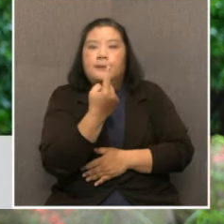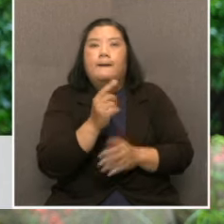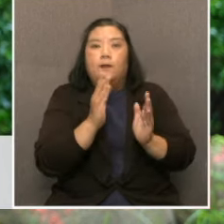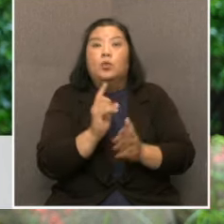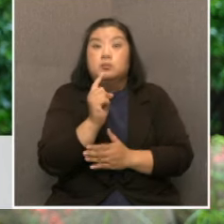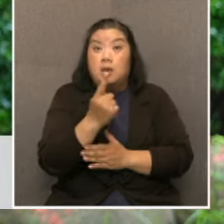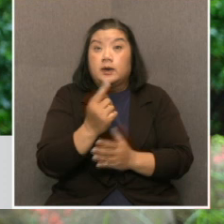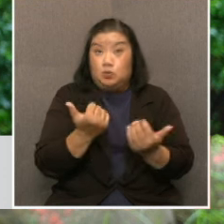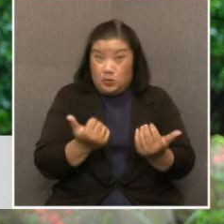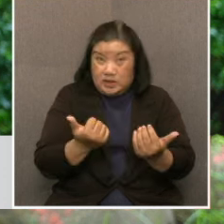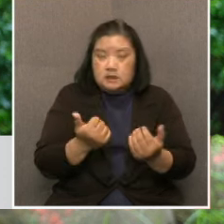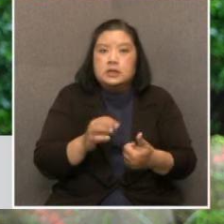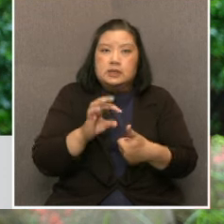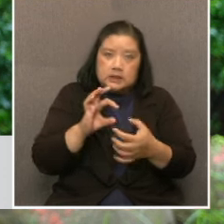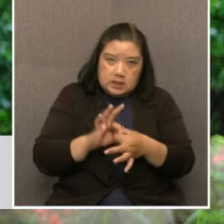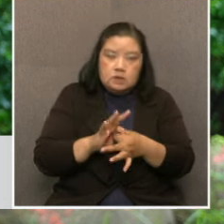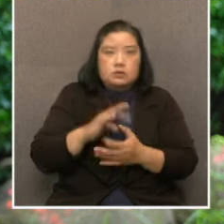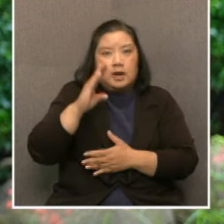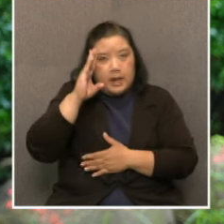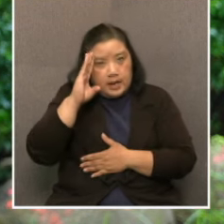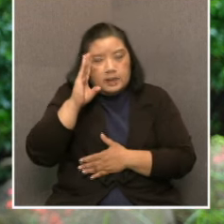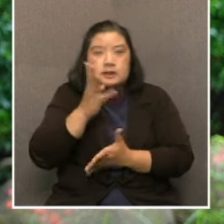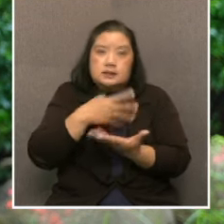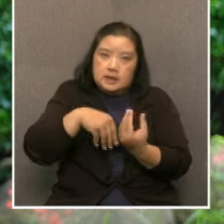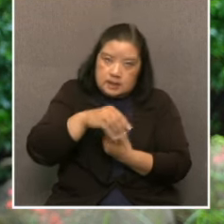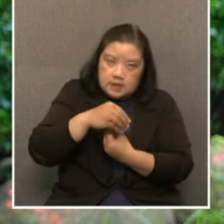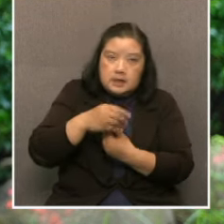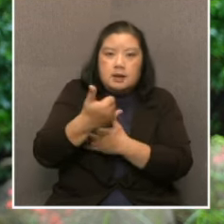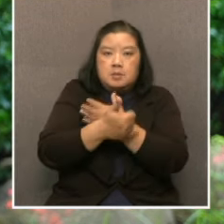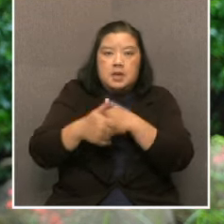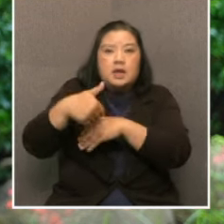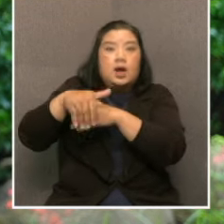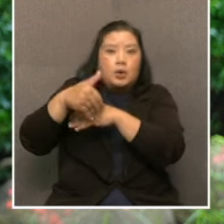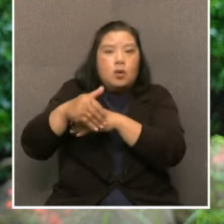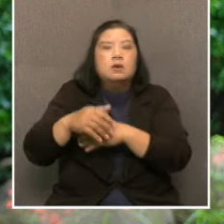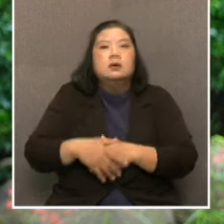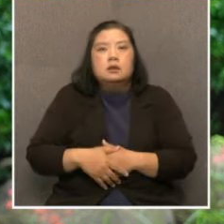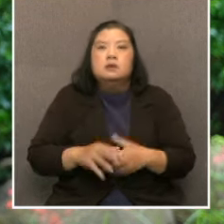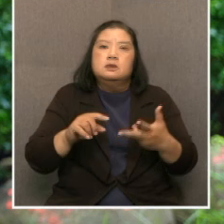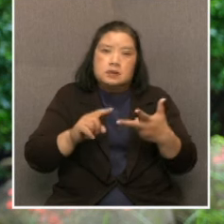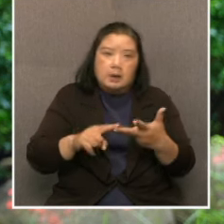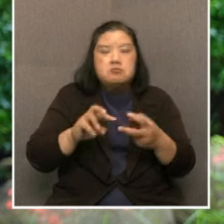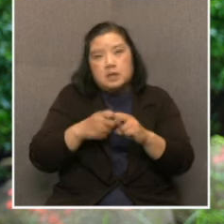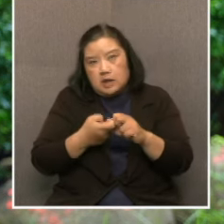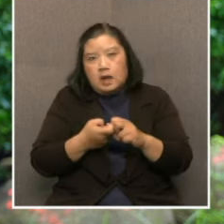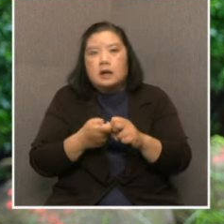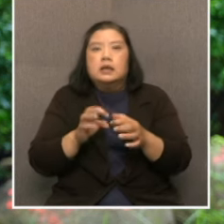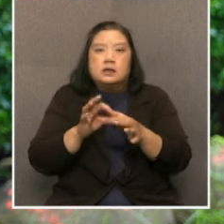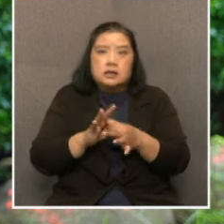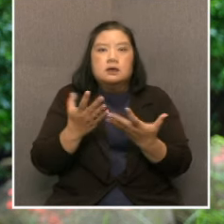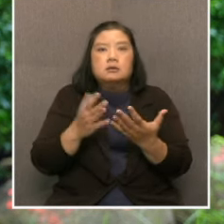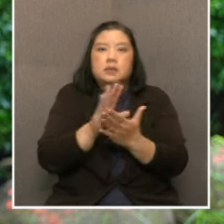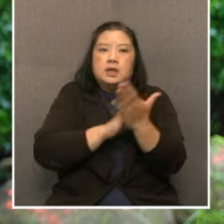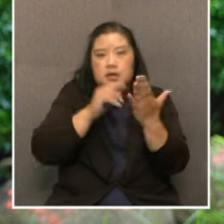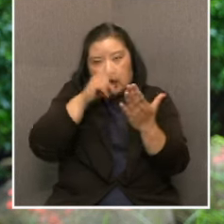ความมั่นคงเศรษฐกิจหรือว่าการต่างประเทศอย่างไรและจะมีวิธีการที่จะรับมือและแก้ไขกับปัญหาในด้านของภูมิรัฐศาสตร์หรือไม่อย่าง